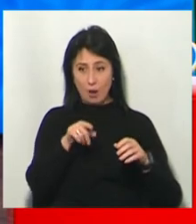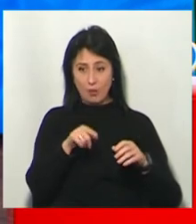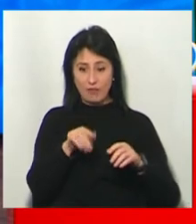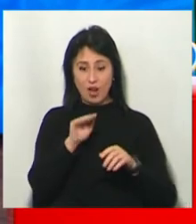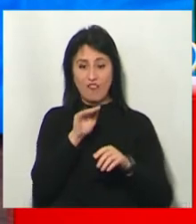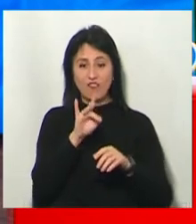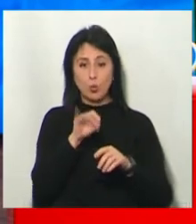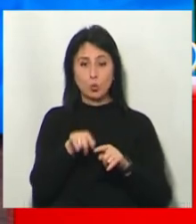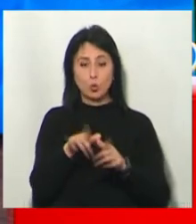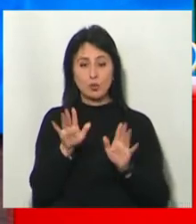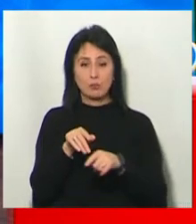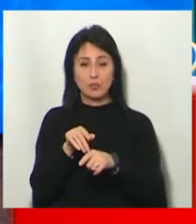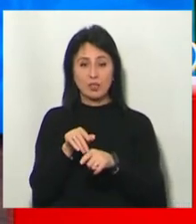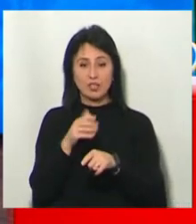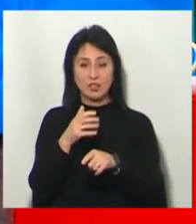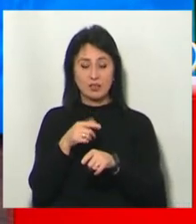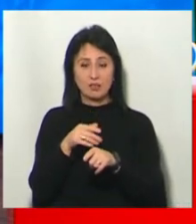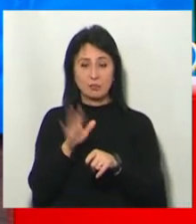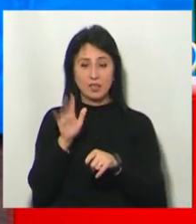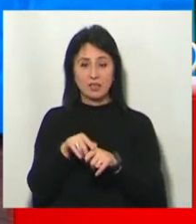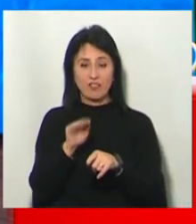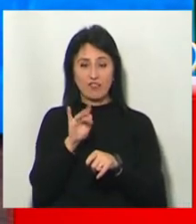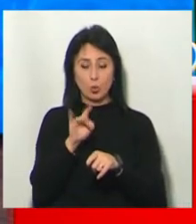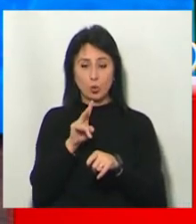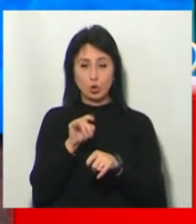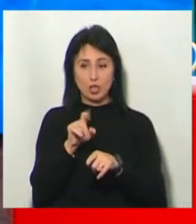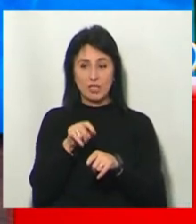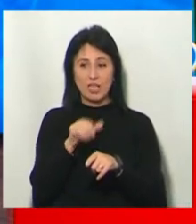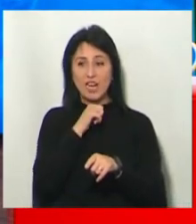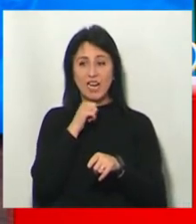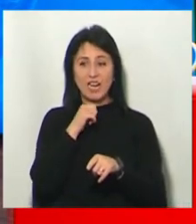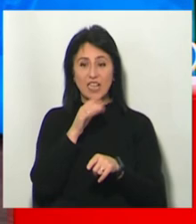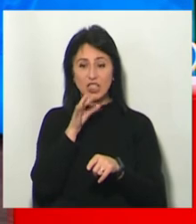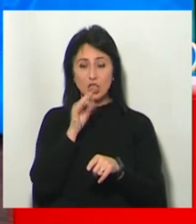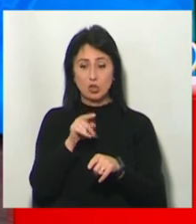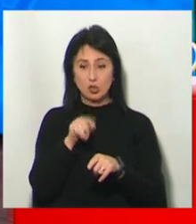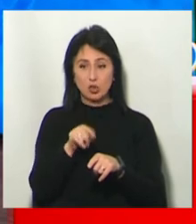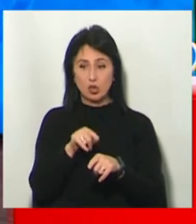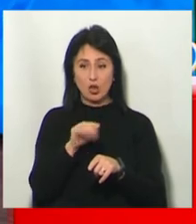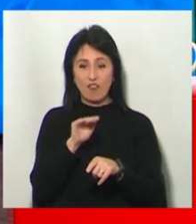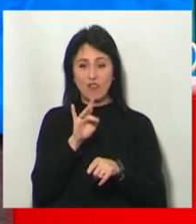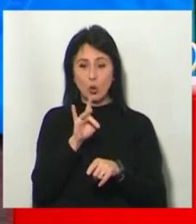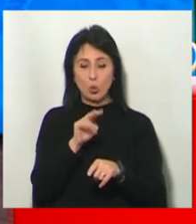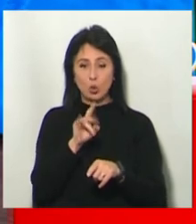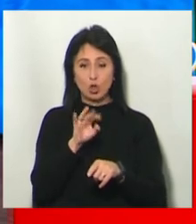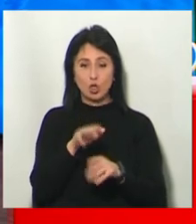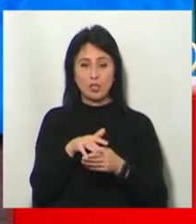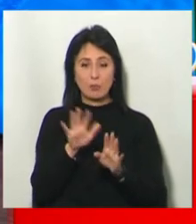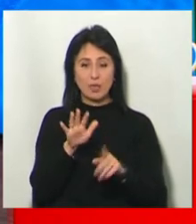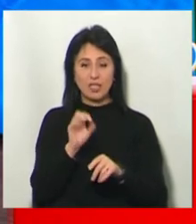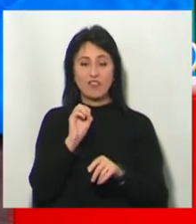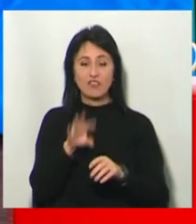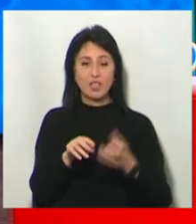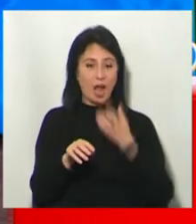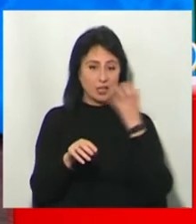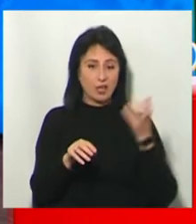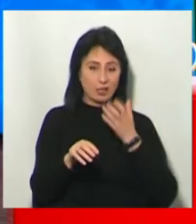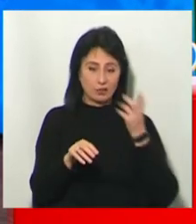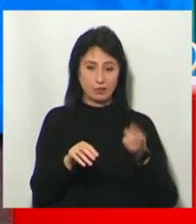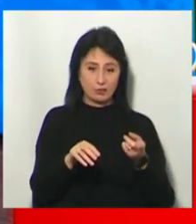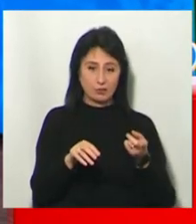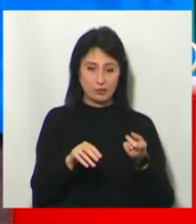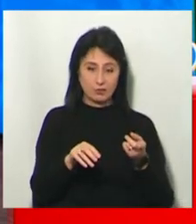ფრუქტოზის კონცენტრაცია ვაშლის წვენში იქნება უფრო მეტი. Ანუ ხილის წვენში ფრუქტოზის კონცენტრაცია იქნება უფრო მეტი ვიდრე